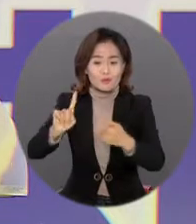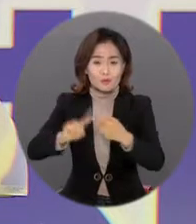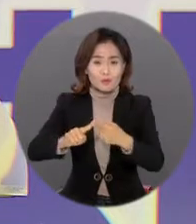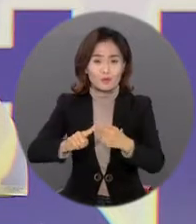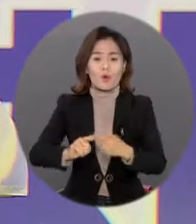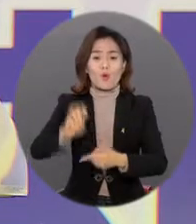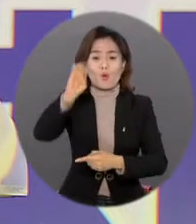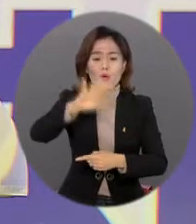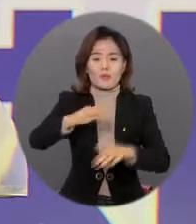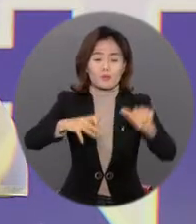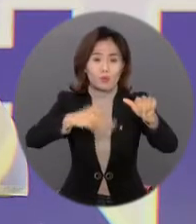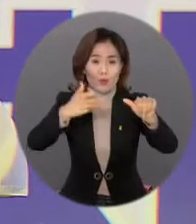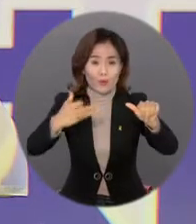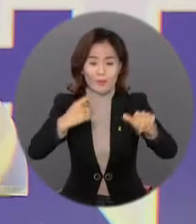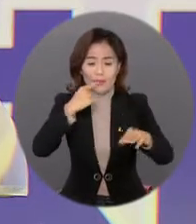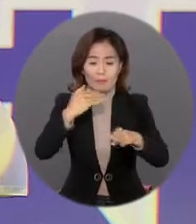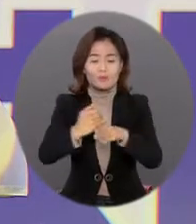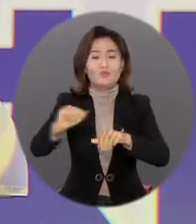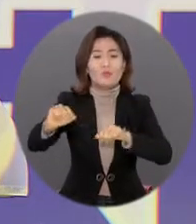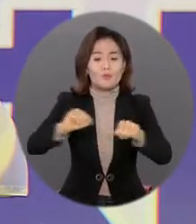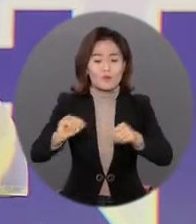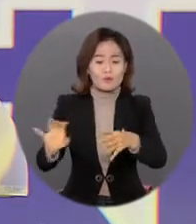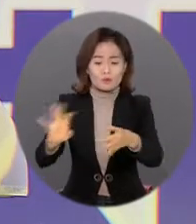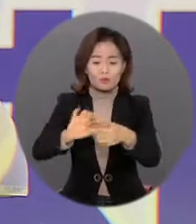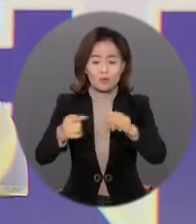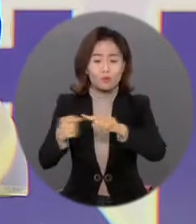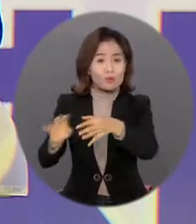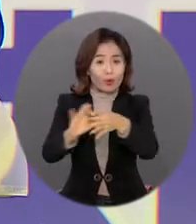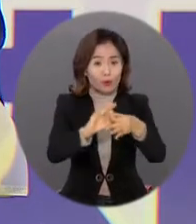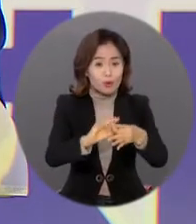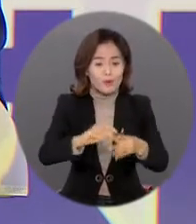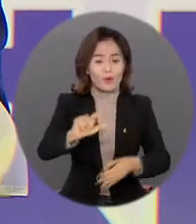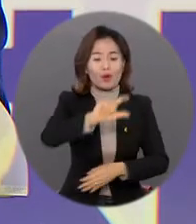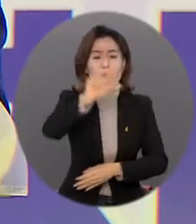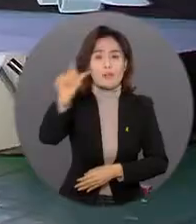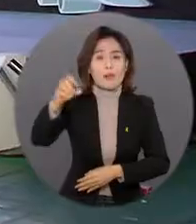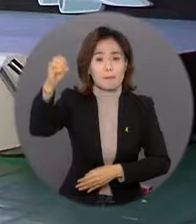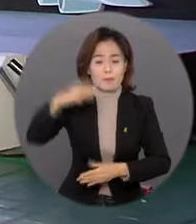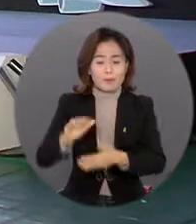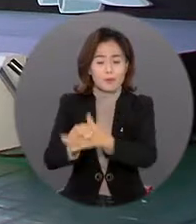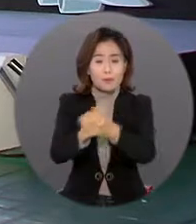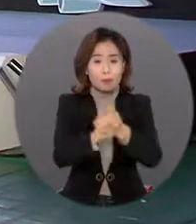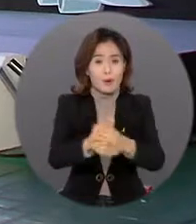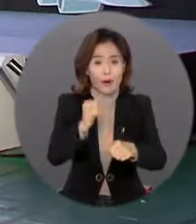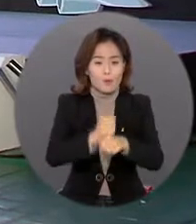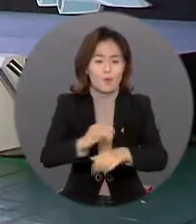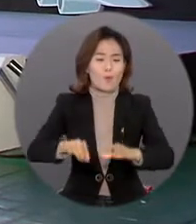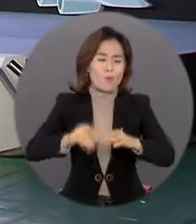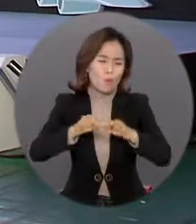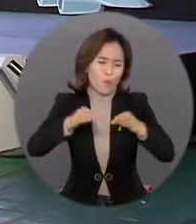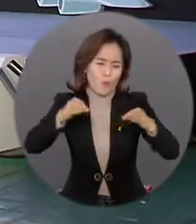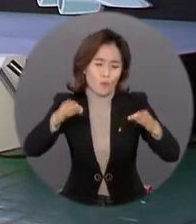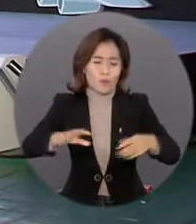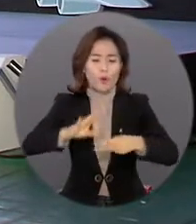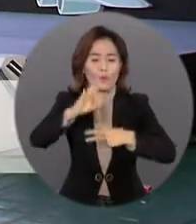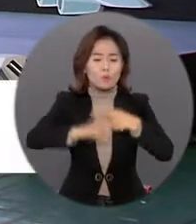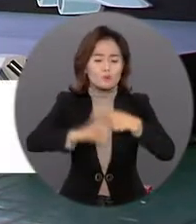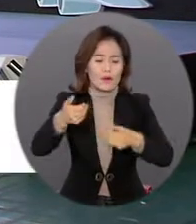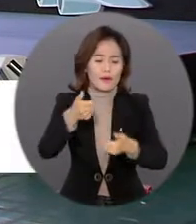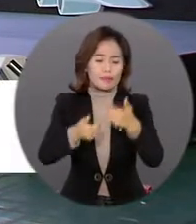민주운동과 광주 518 민주화운동을 연결고리로 달빛 동맹을 맺고 오랜 동서 갈등을 털어내고